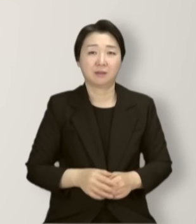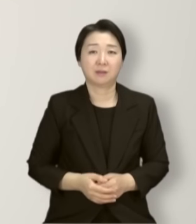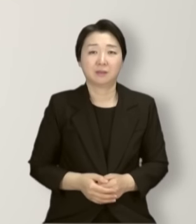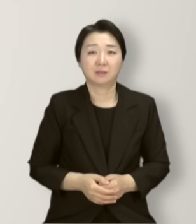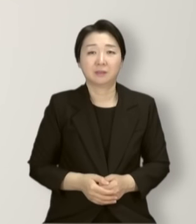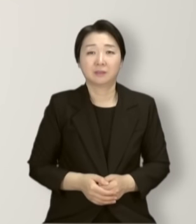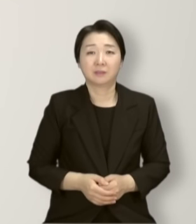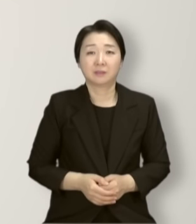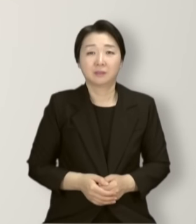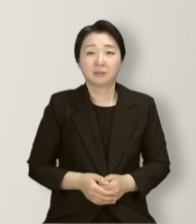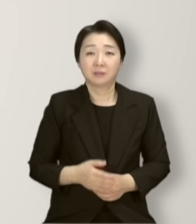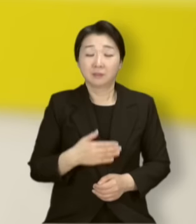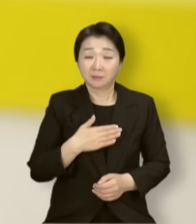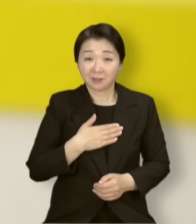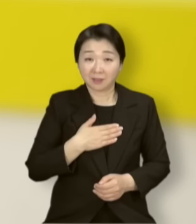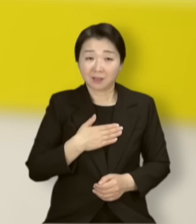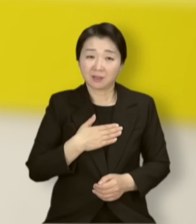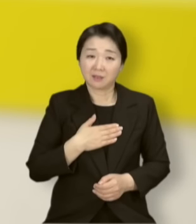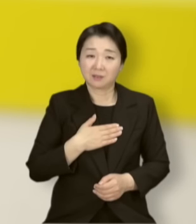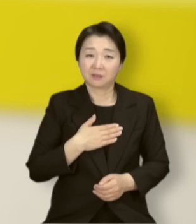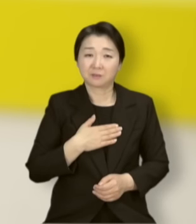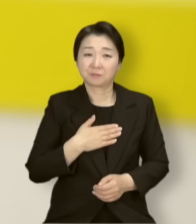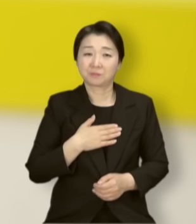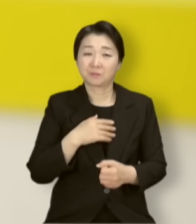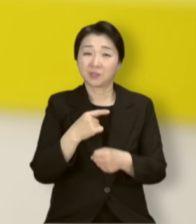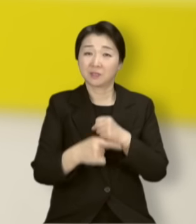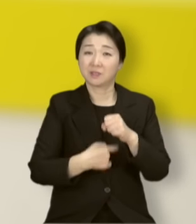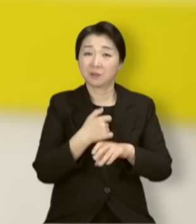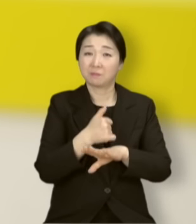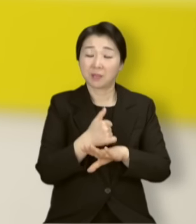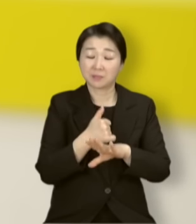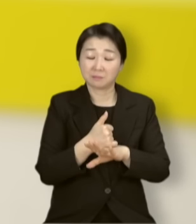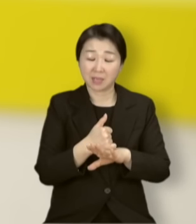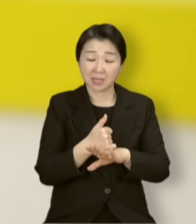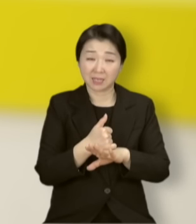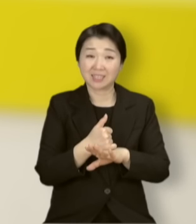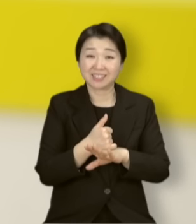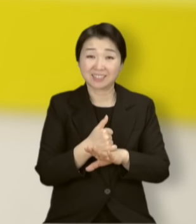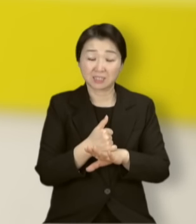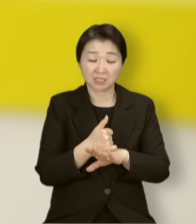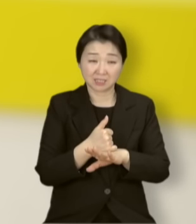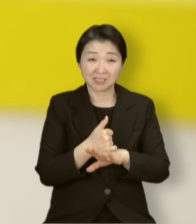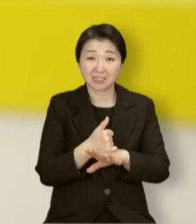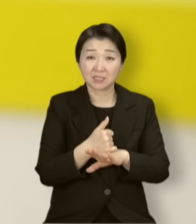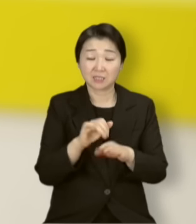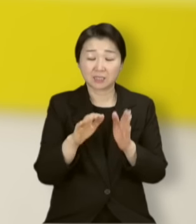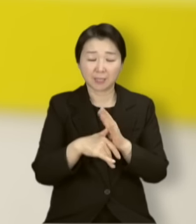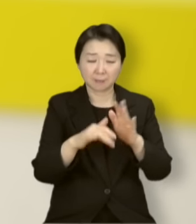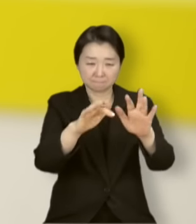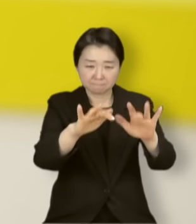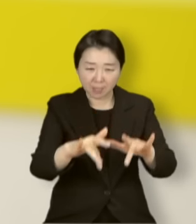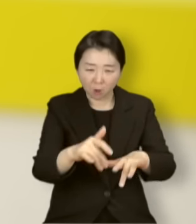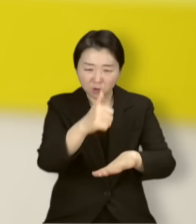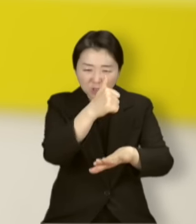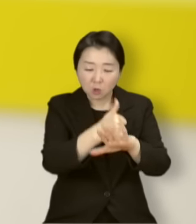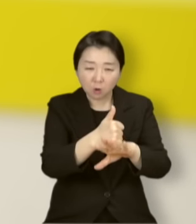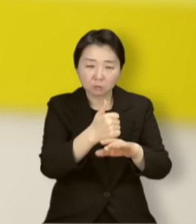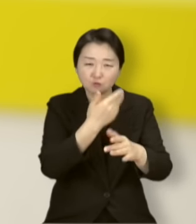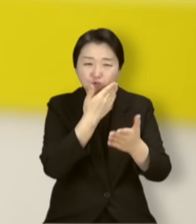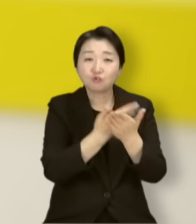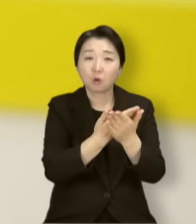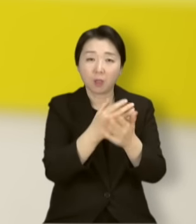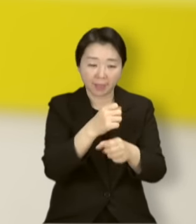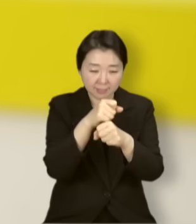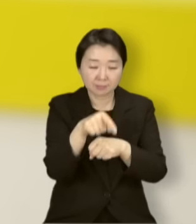아. 제가 그 1년여 마지막 결론인 핵심적인 내용들을 네. 쓰는데 네.